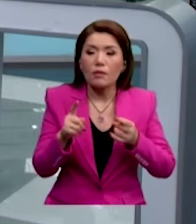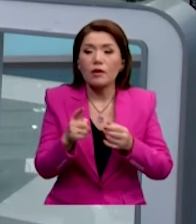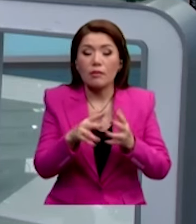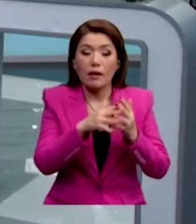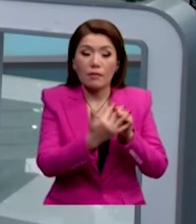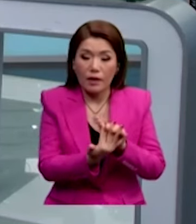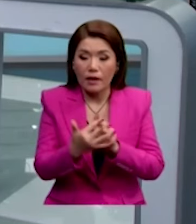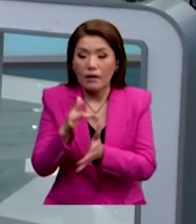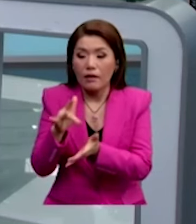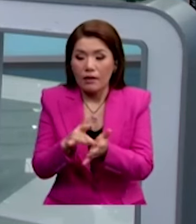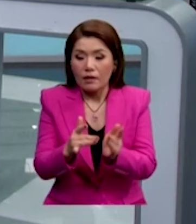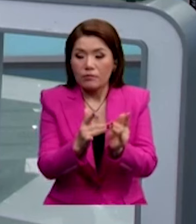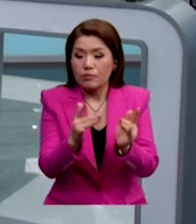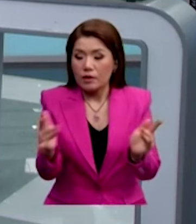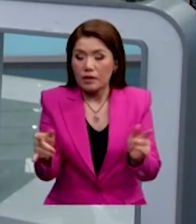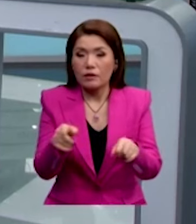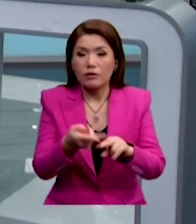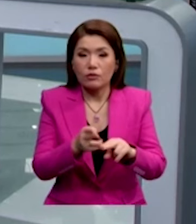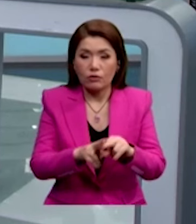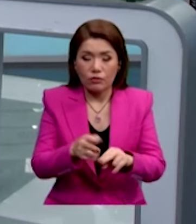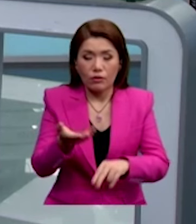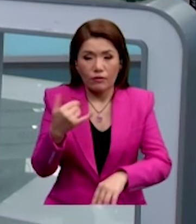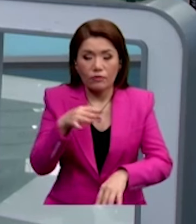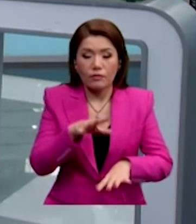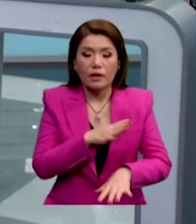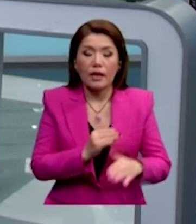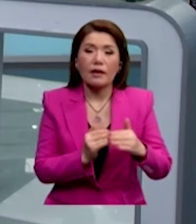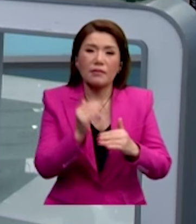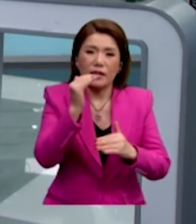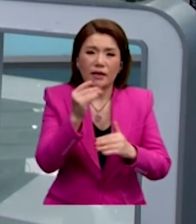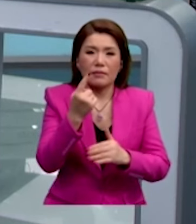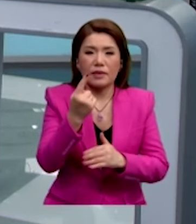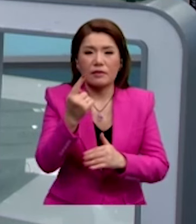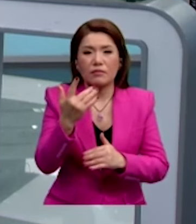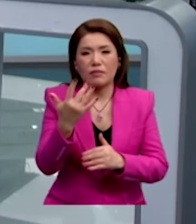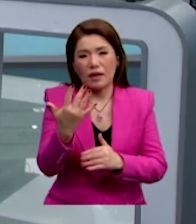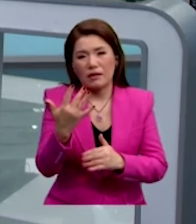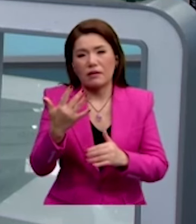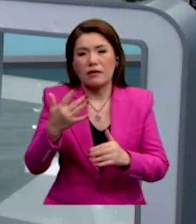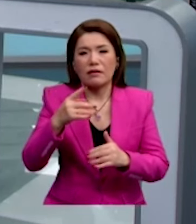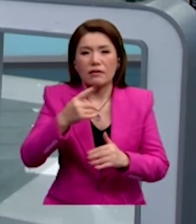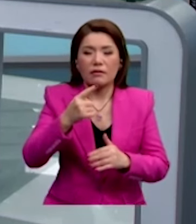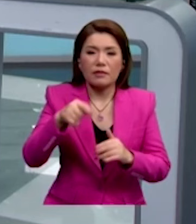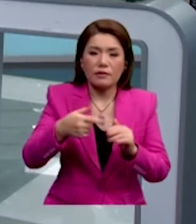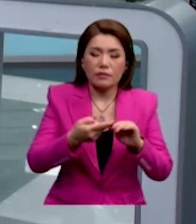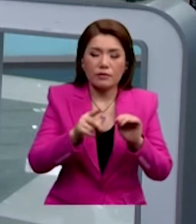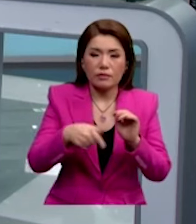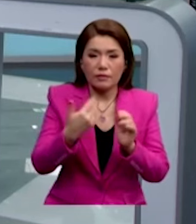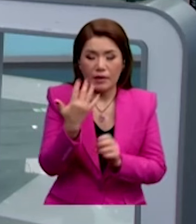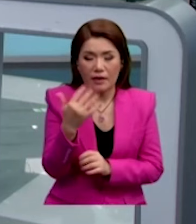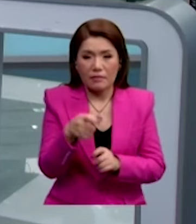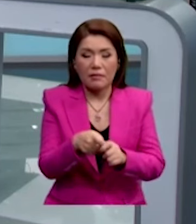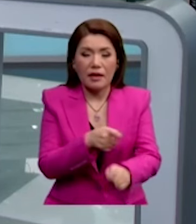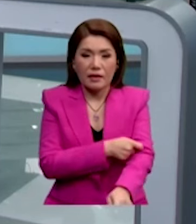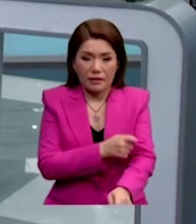өткел апатты жағдайға енгелі қашан дейді. Сөзінше биіктігі небәрі 1,5 метрлік өткелдің бетон тастары жарылып, іргесі